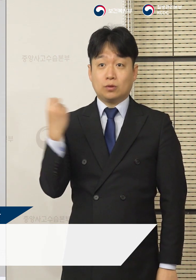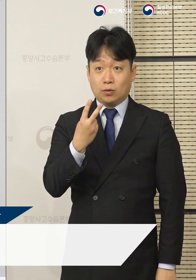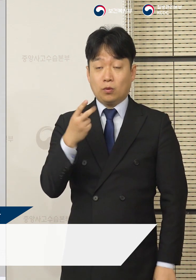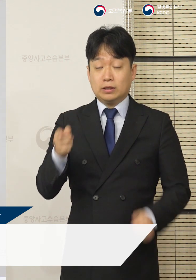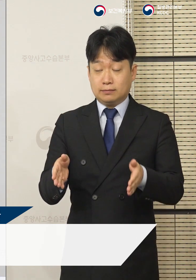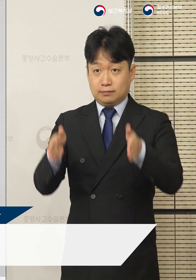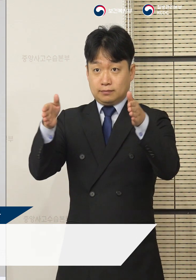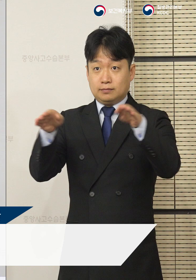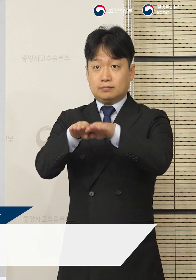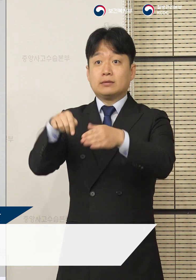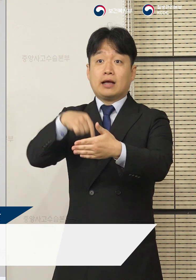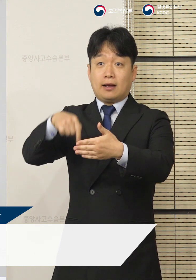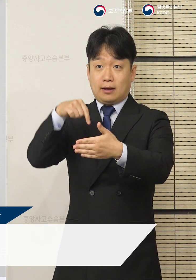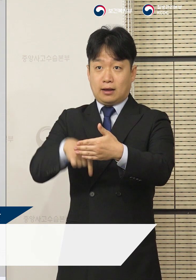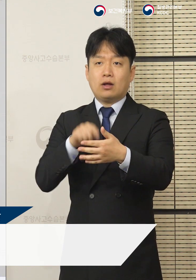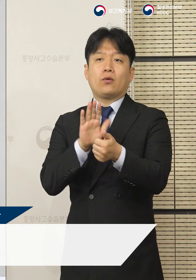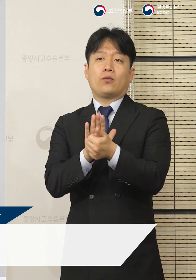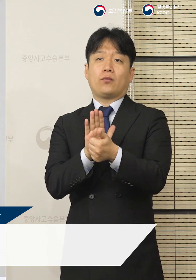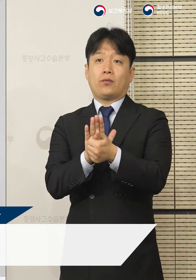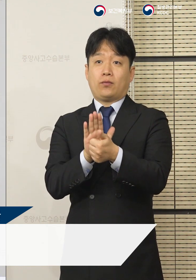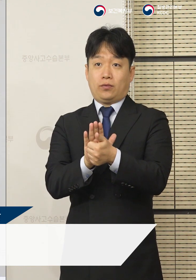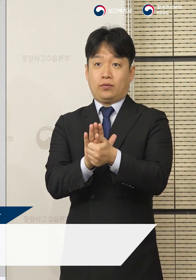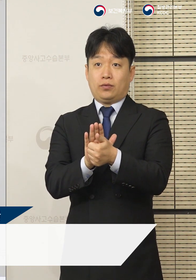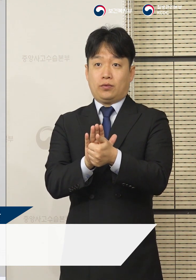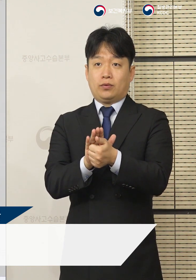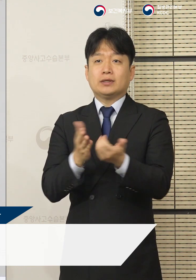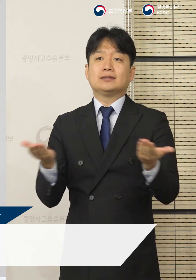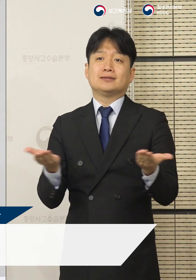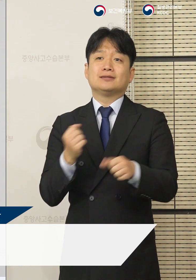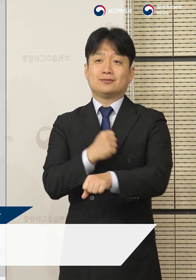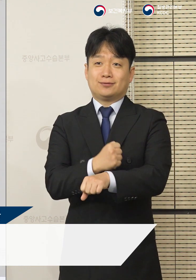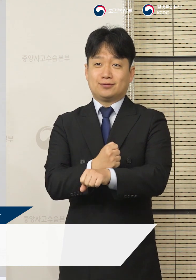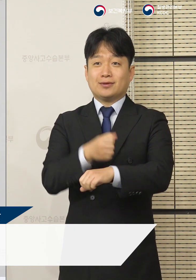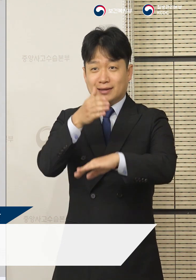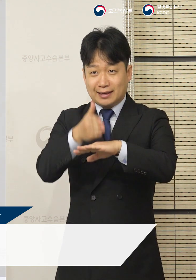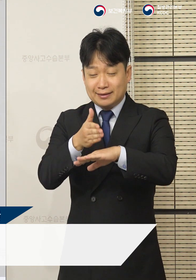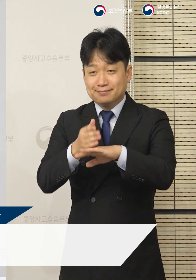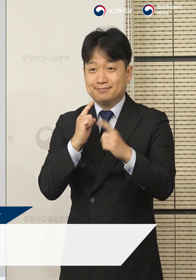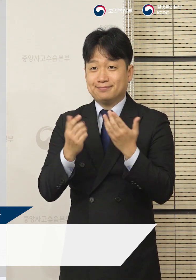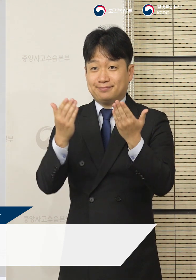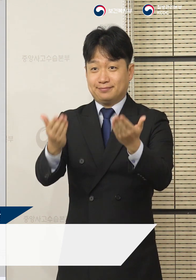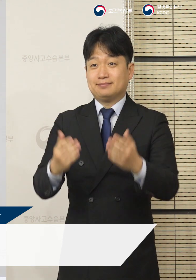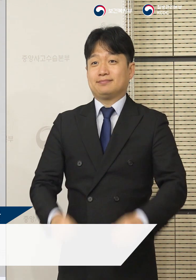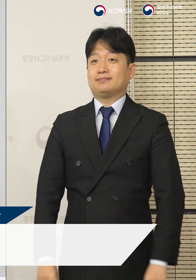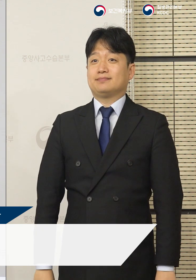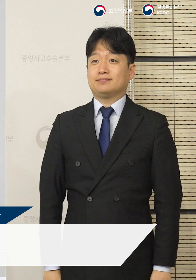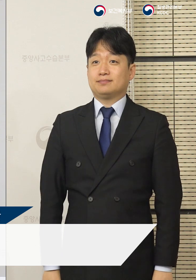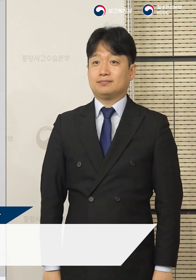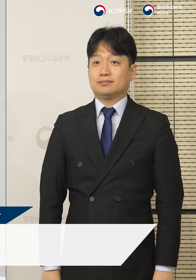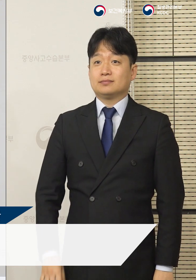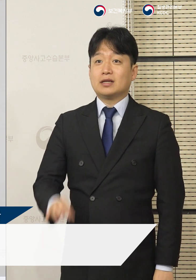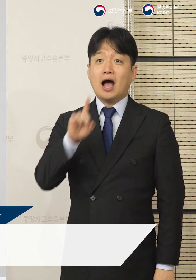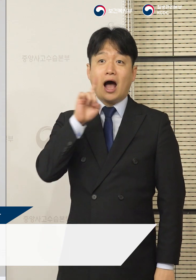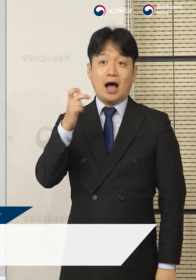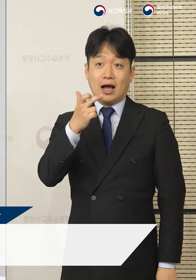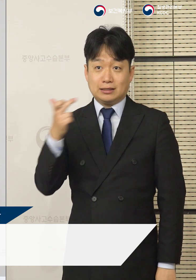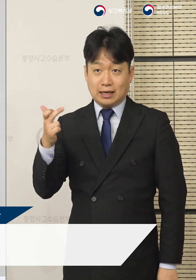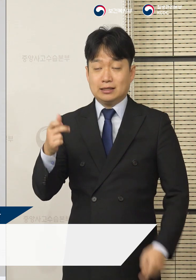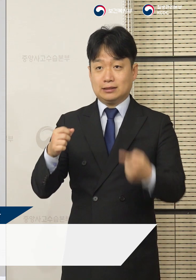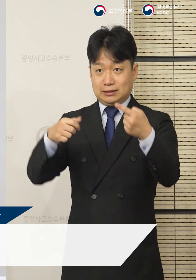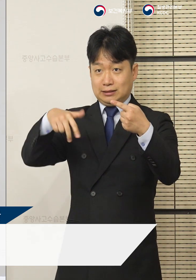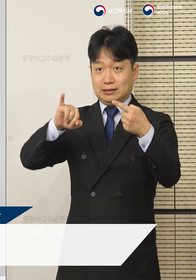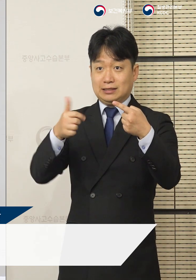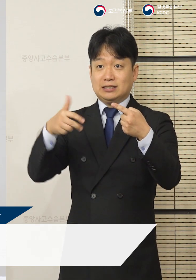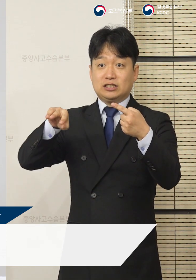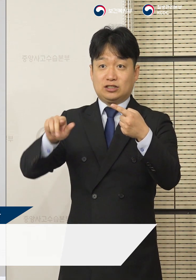시설에서 여러 가지 이 교민들을 지원해 주셨던 관계자들께 감사드립니다. 무엇보다 아산